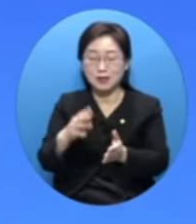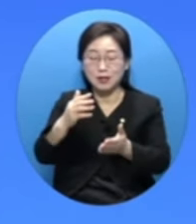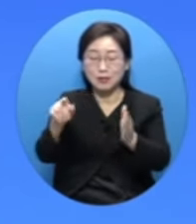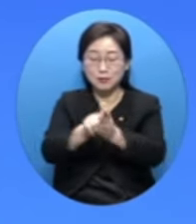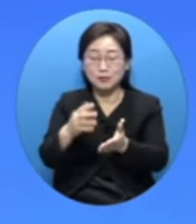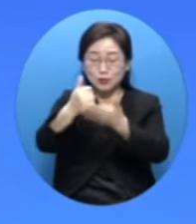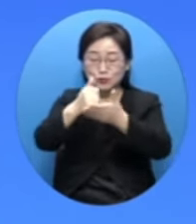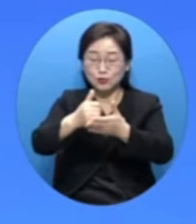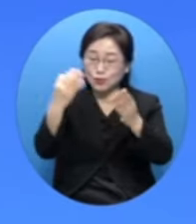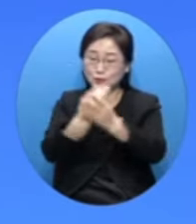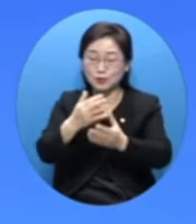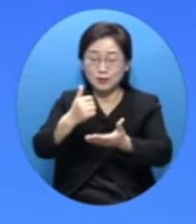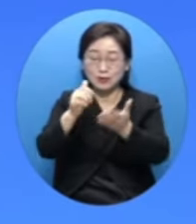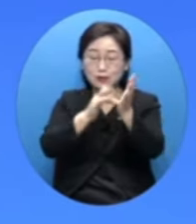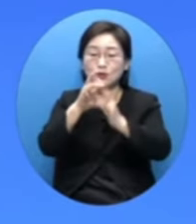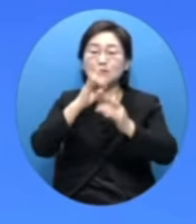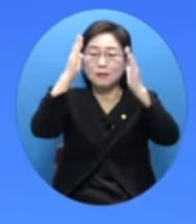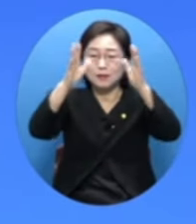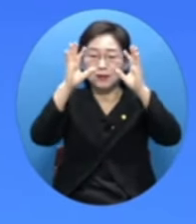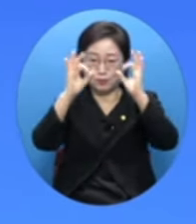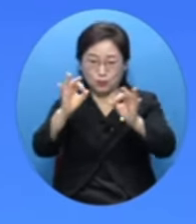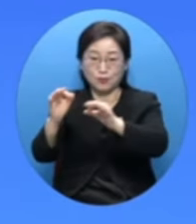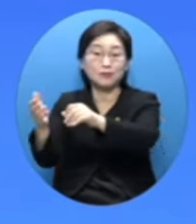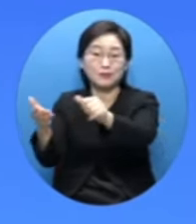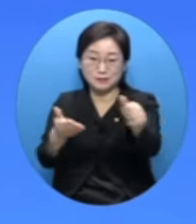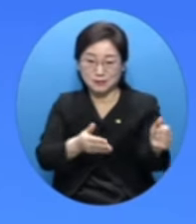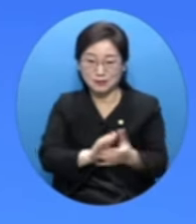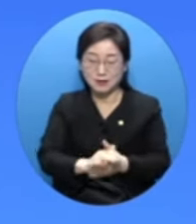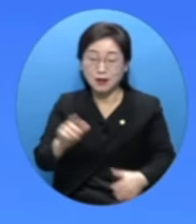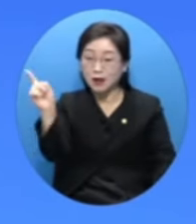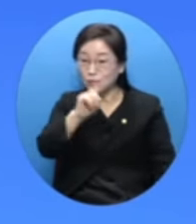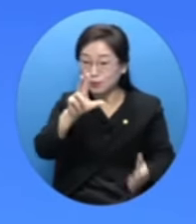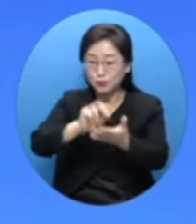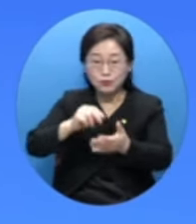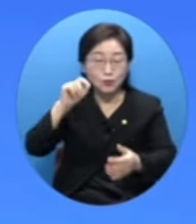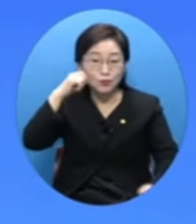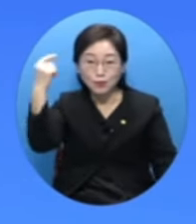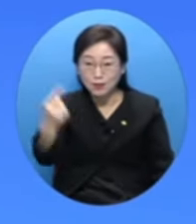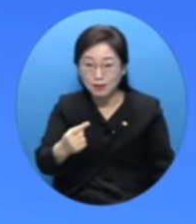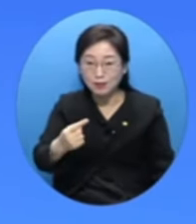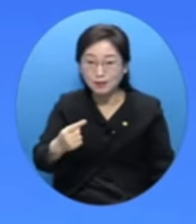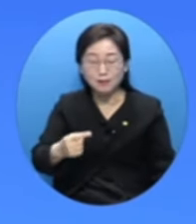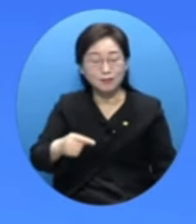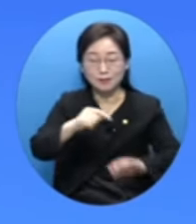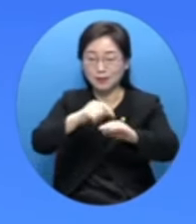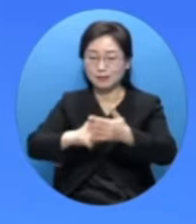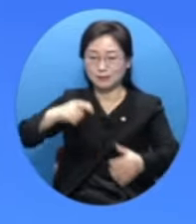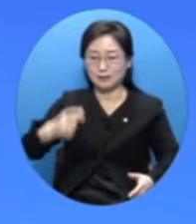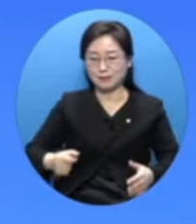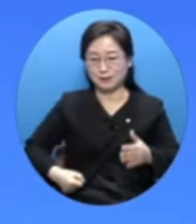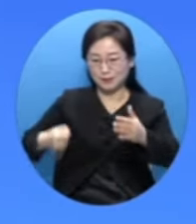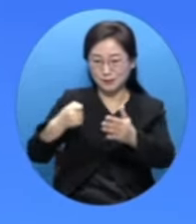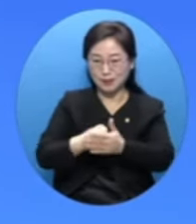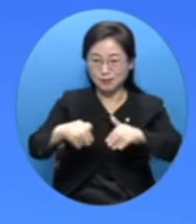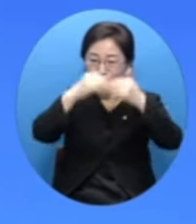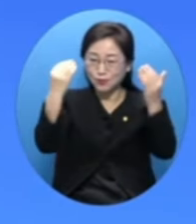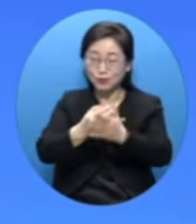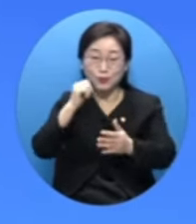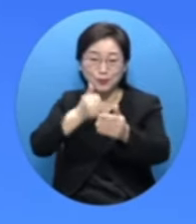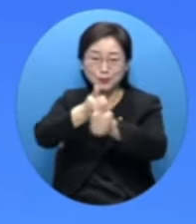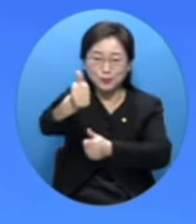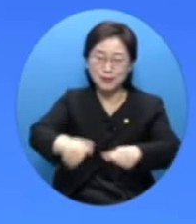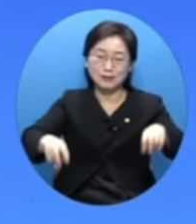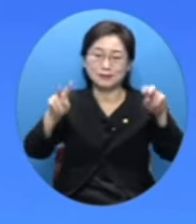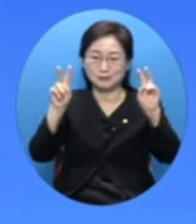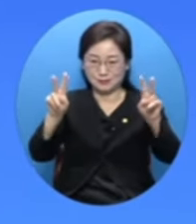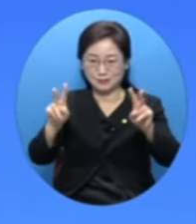온전께서는 예수님만 바라보고 나가는 여러분 모두가 되기를 바랍니다. 어떤 문제 어려움이 다가와도 마음을 강하게 하고 담대해서 모든 어려움을 이겨내고